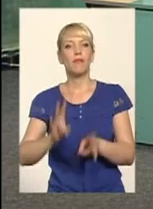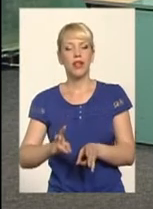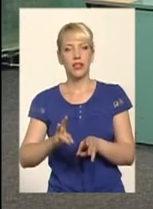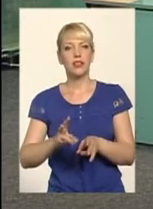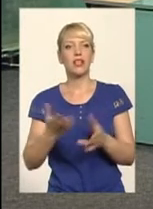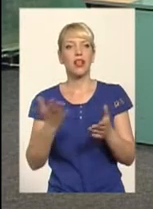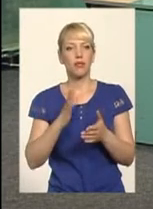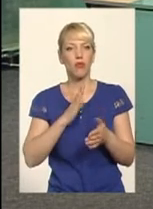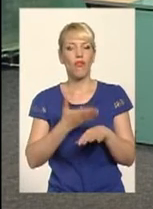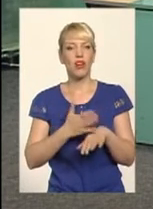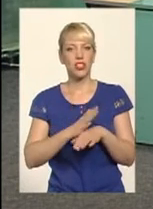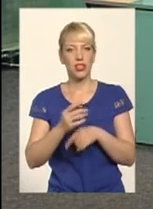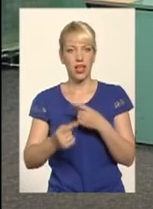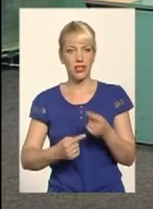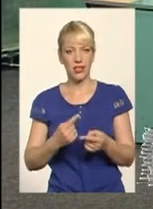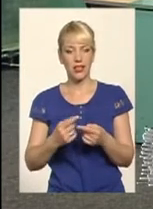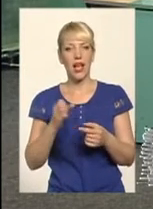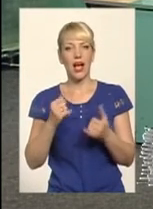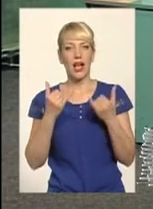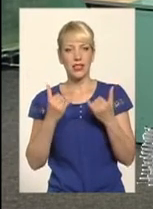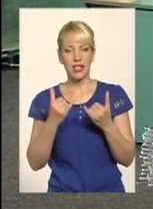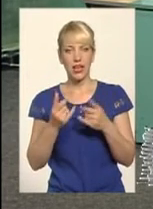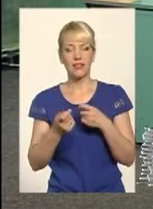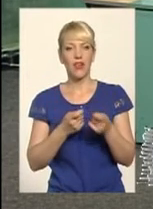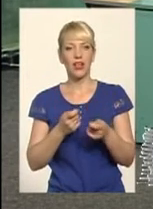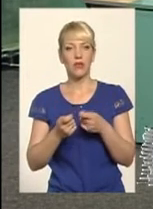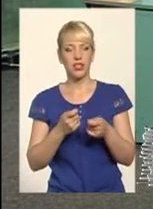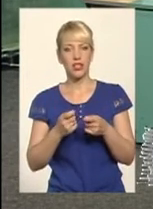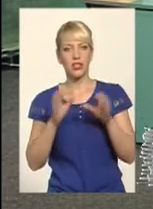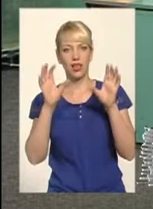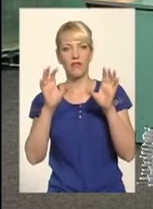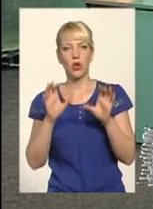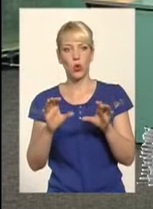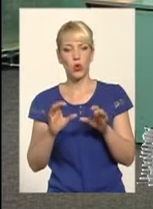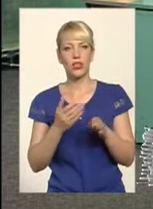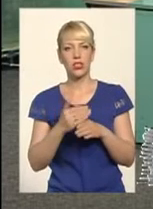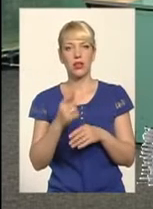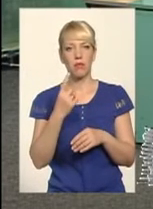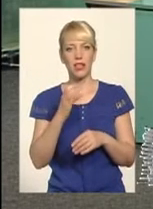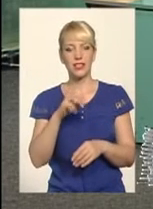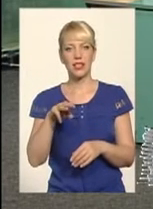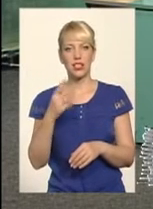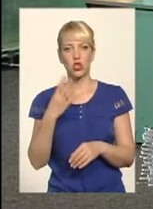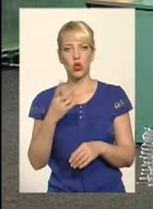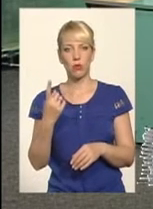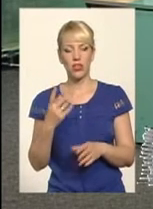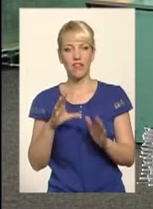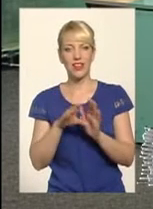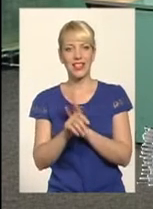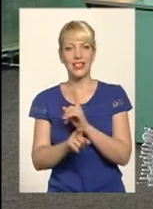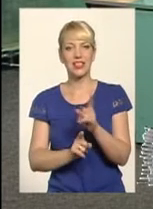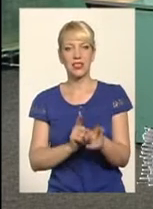важкі наслідки. Зараз в адміністративний кодекс, в частину 1 статті 41 внесені зміни.